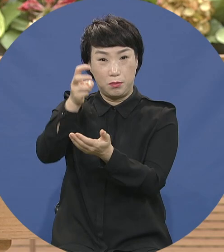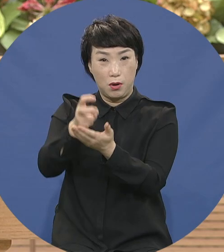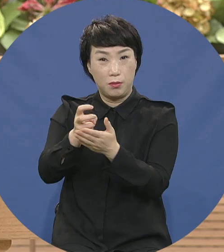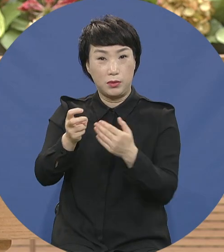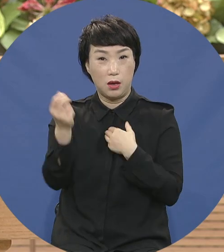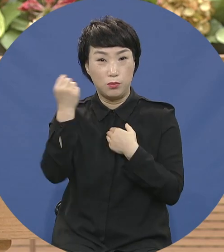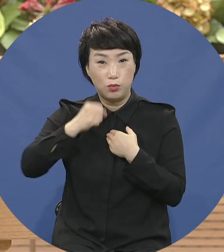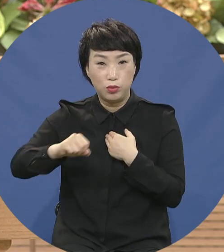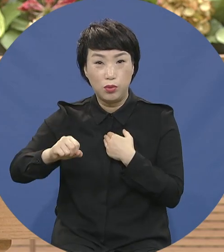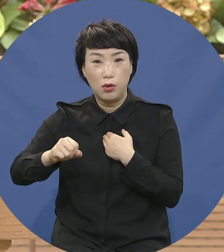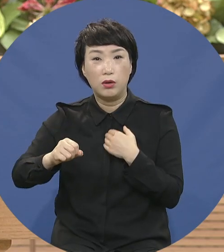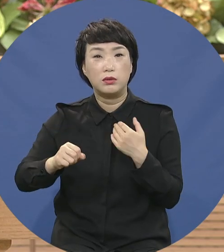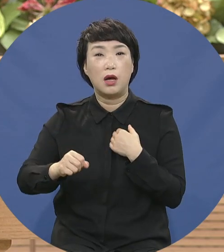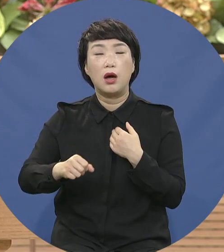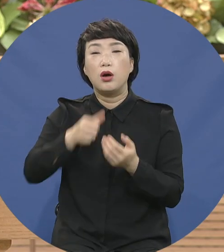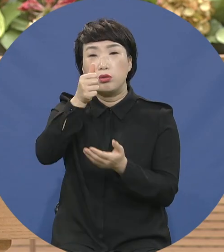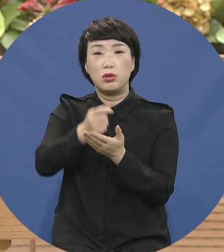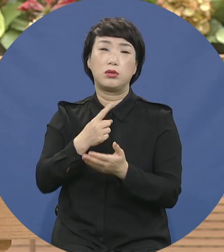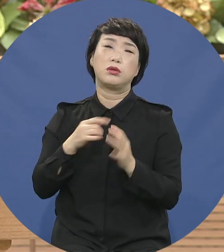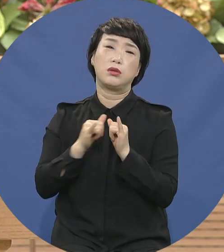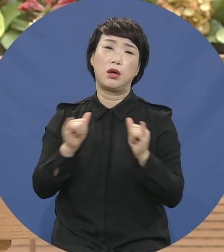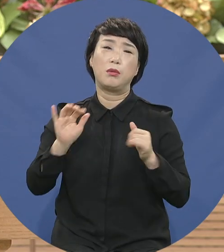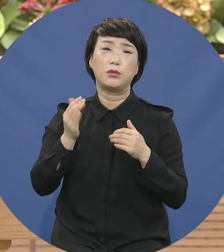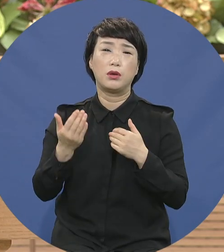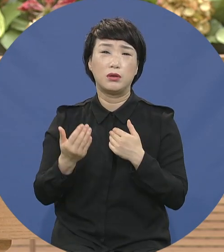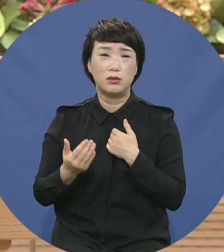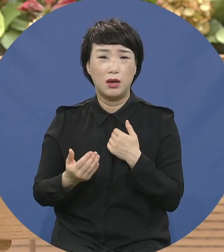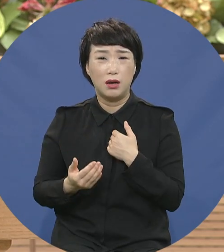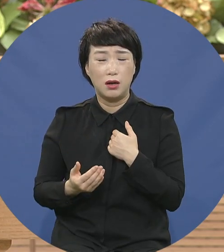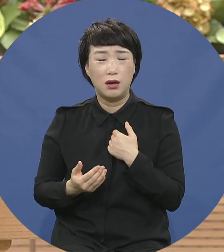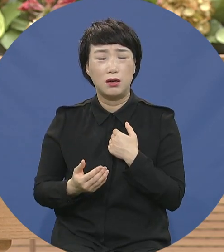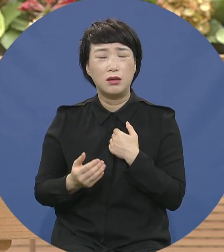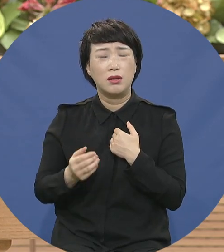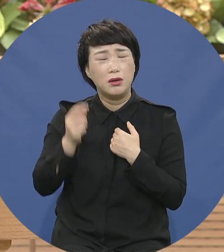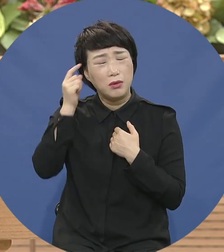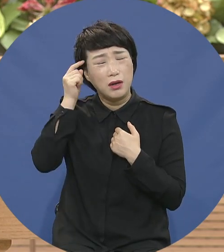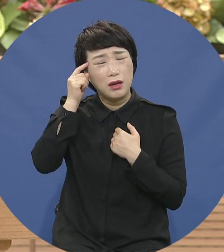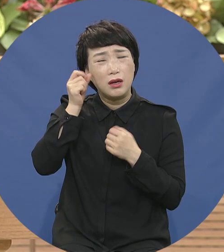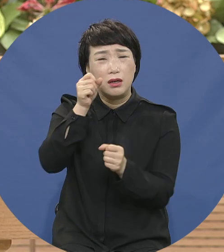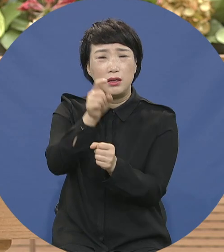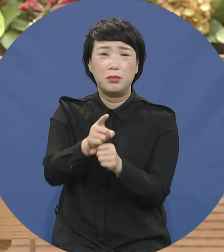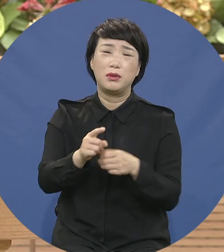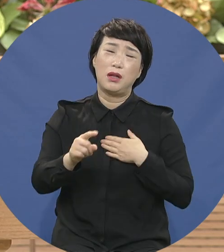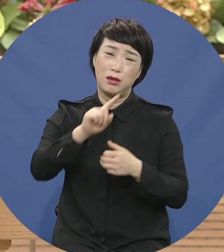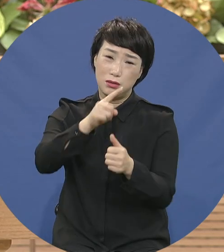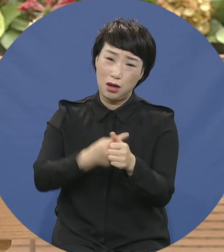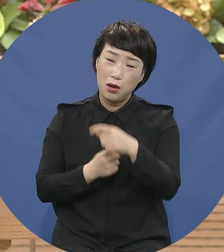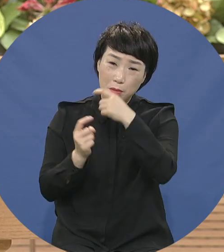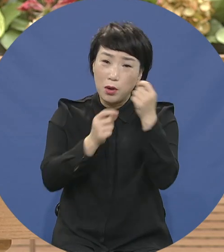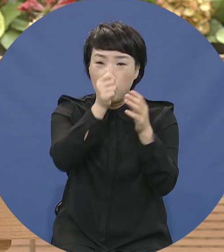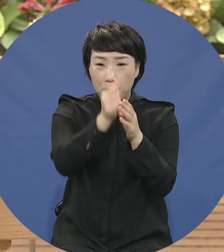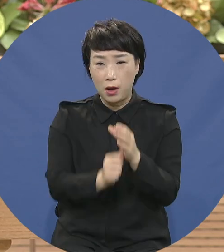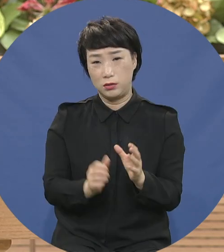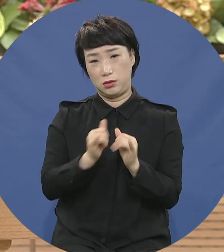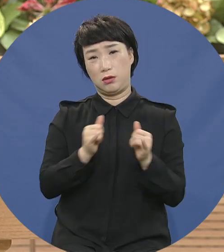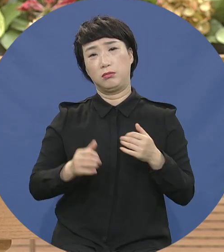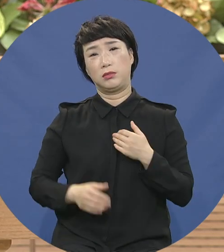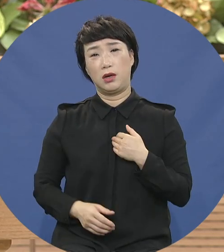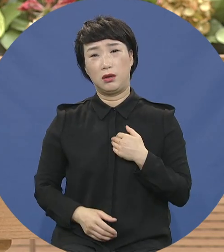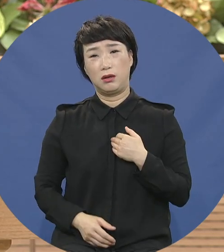법에 도전하여 범죄한 자가 됐더니 이는 이미 나도 모르게 미혹당한 자라 이